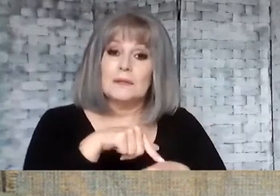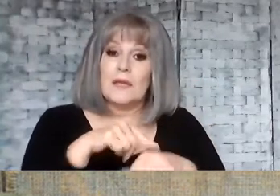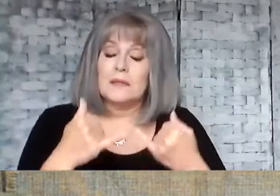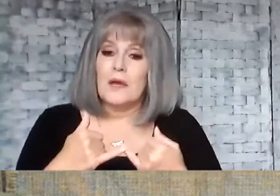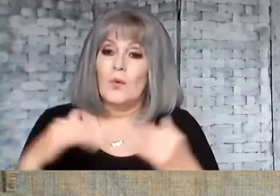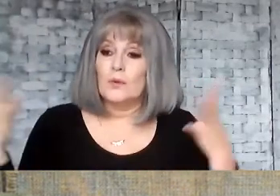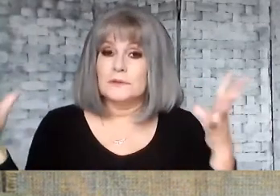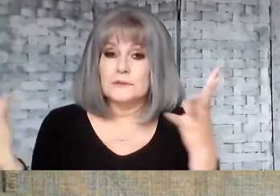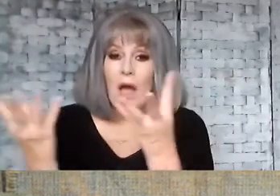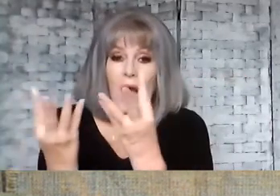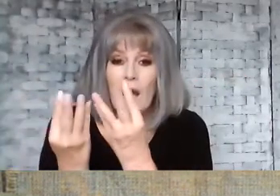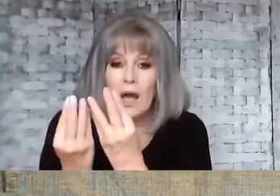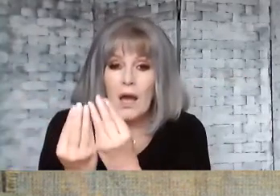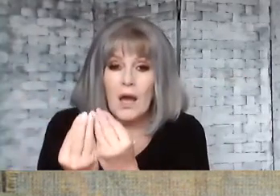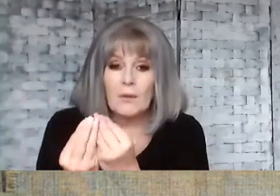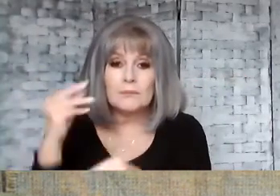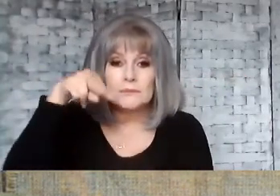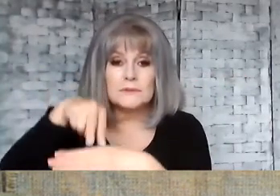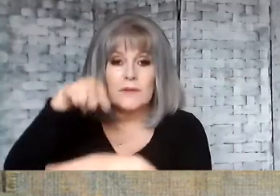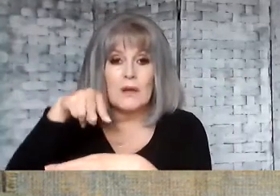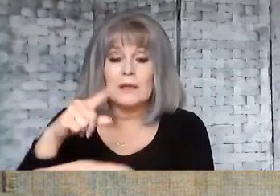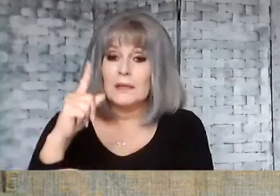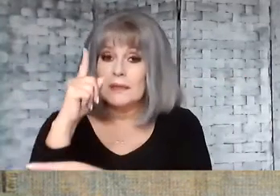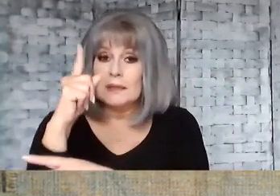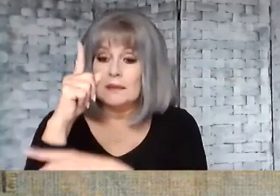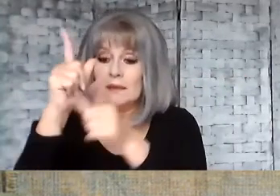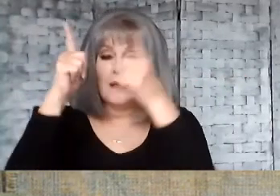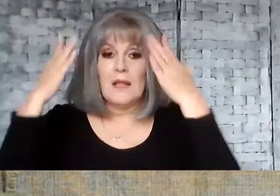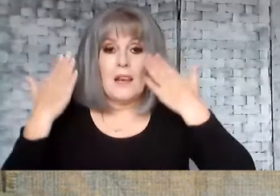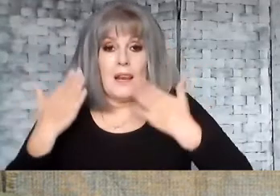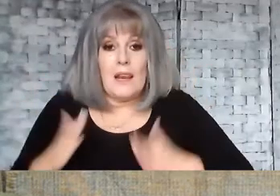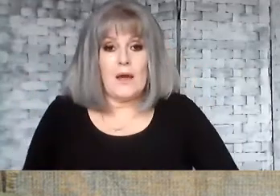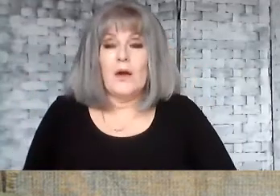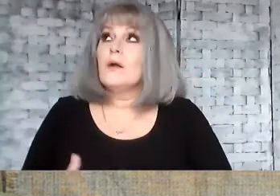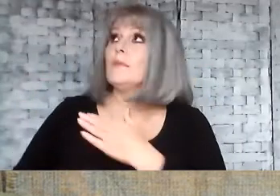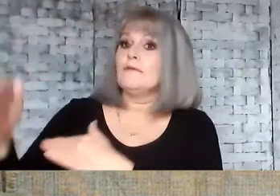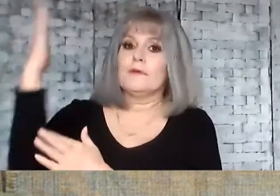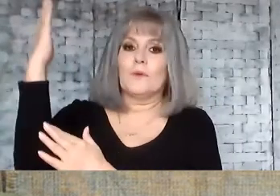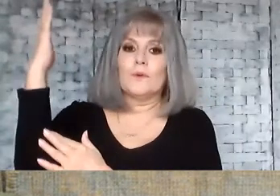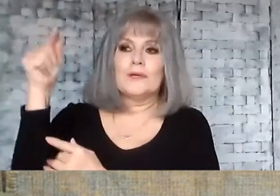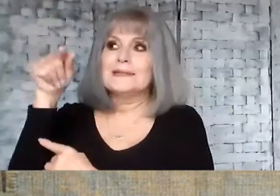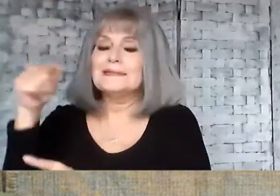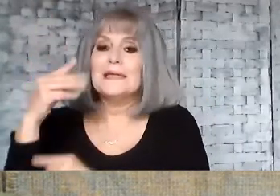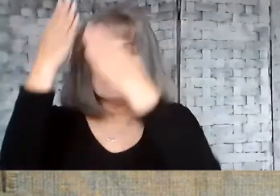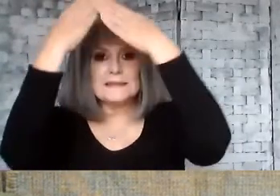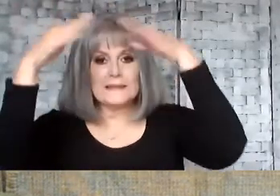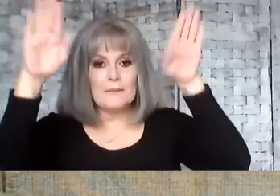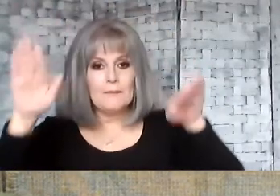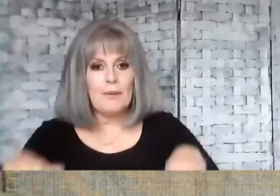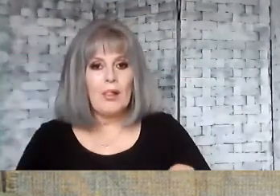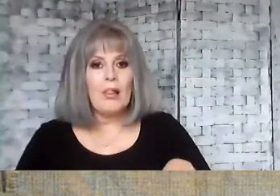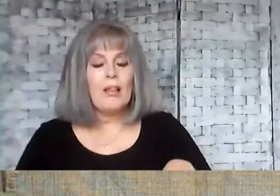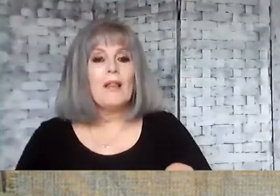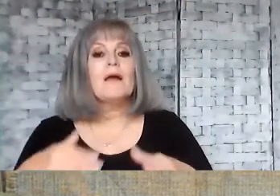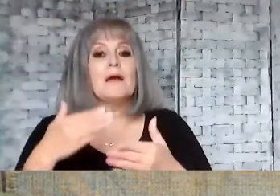dorp het nodig, dat die lichaam van die Heere een is, dat ons sy tempel kan wees, dat sy